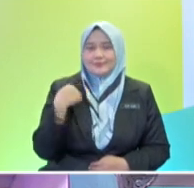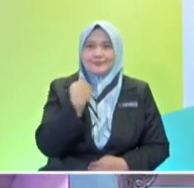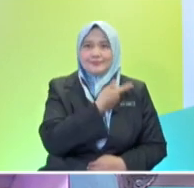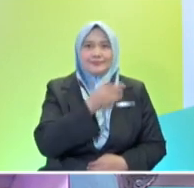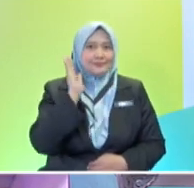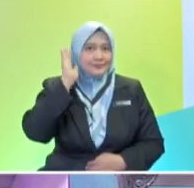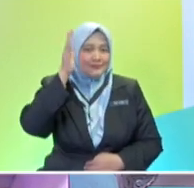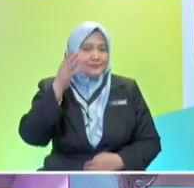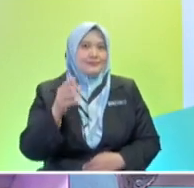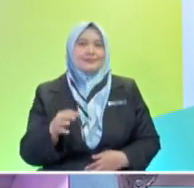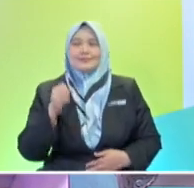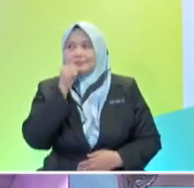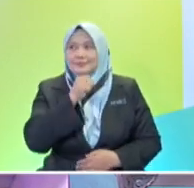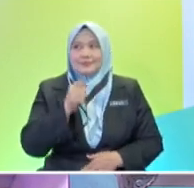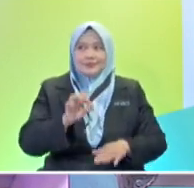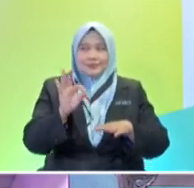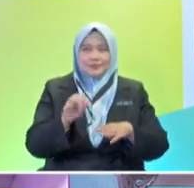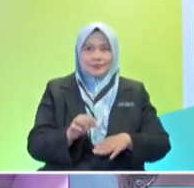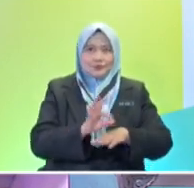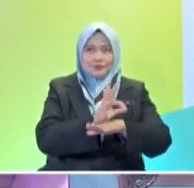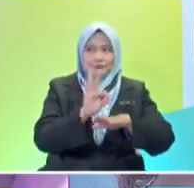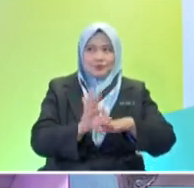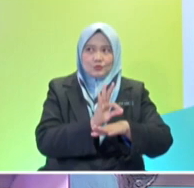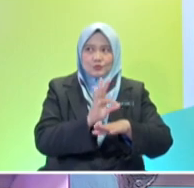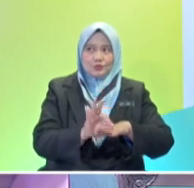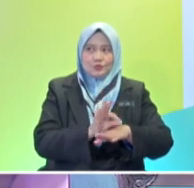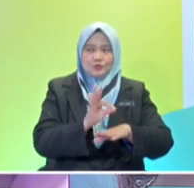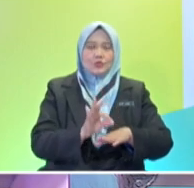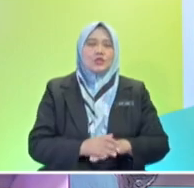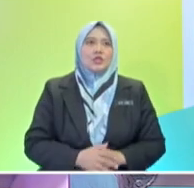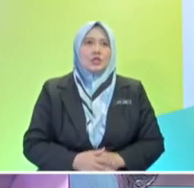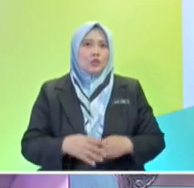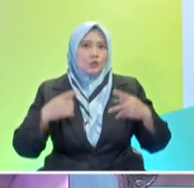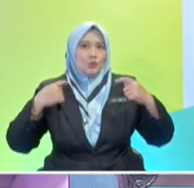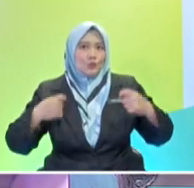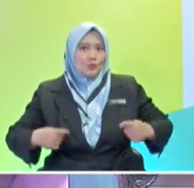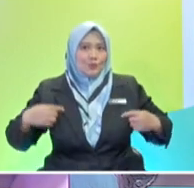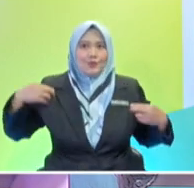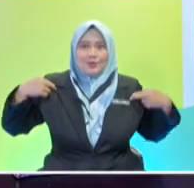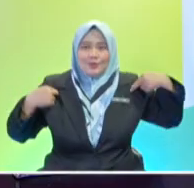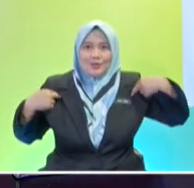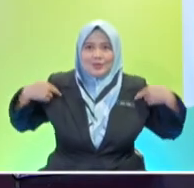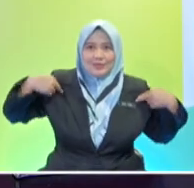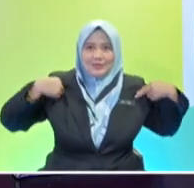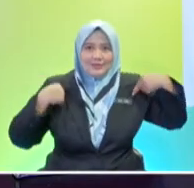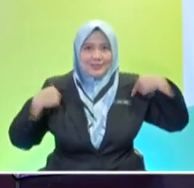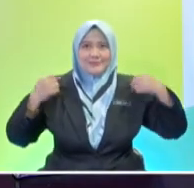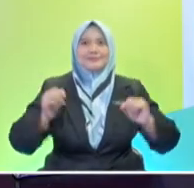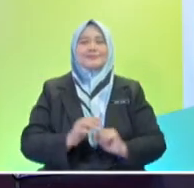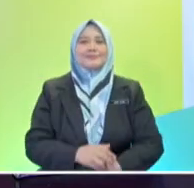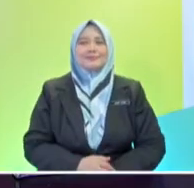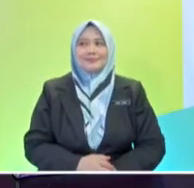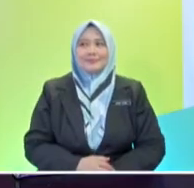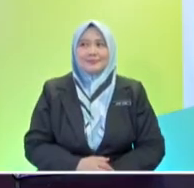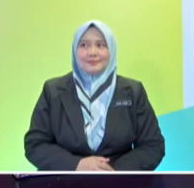menyanyikan, tajuk lagunya ialah lagu fungsi tubuh haiwan. Wow. Okey, Kak Mira nyanyi bersama-sama sekali ya. Boleh. Okey,